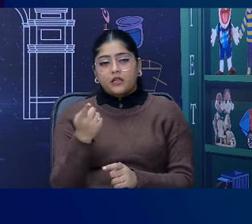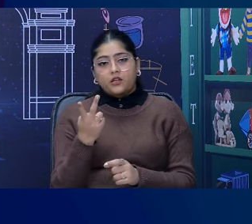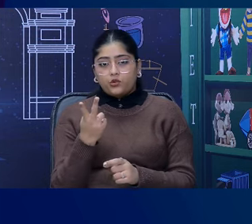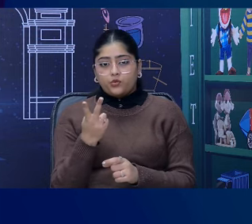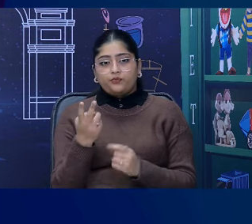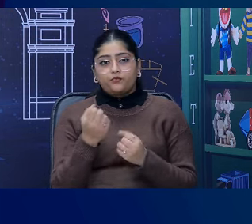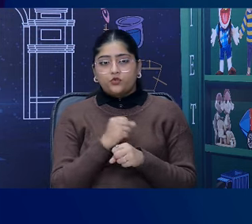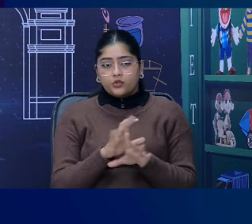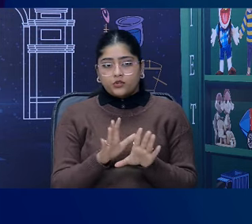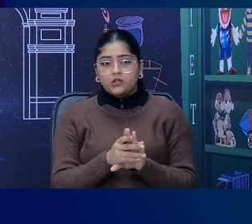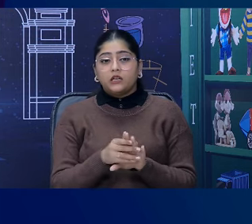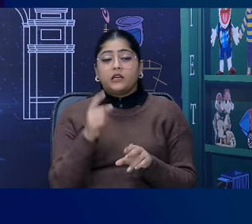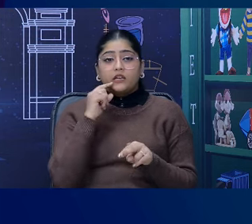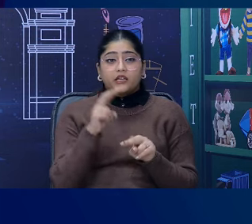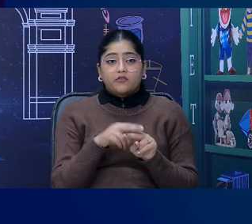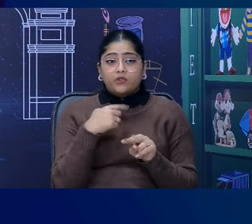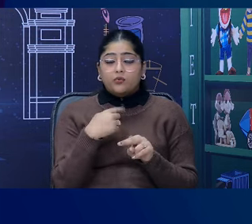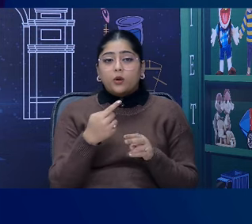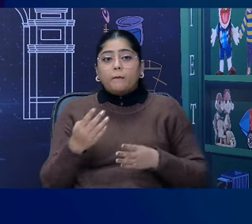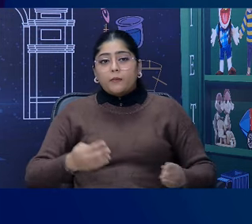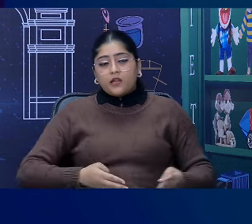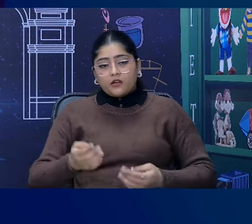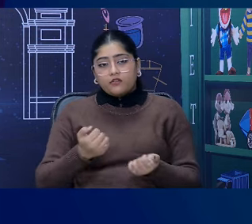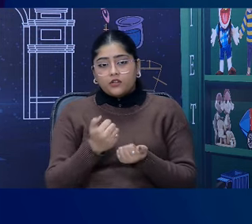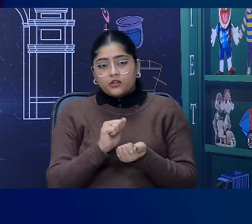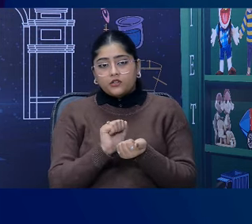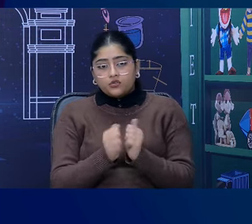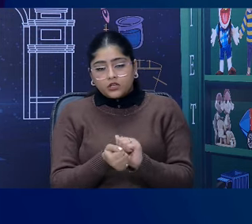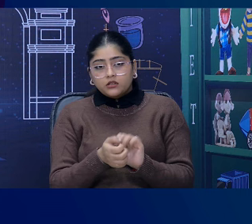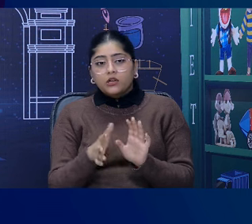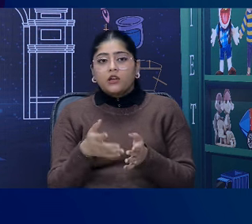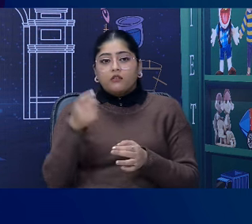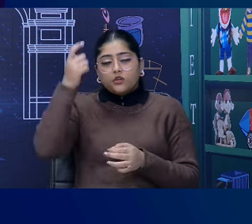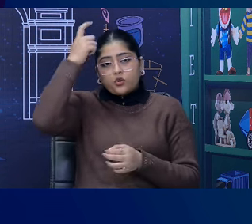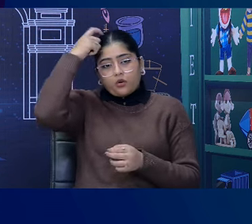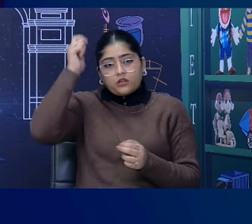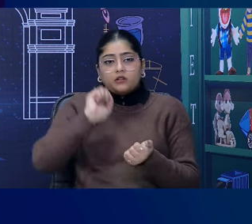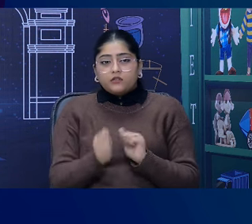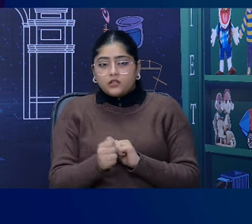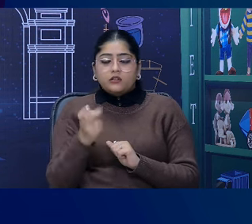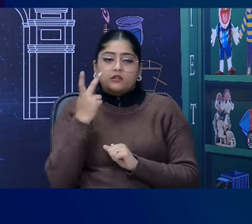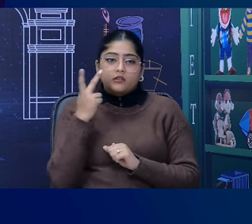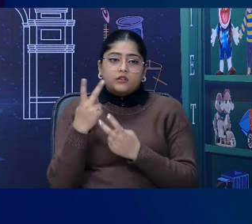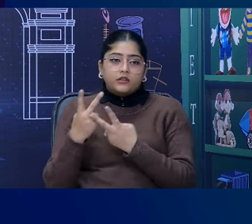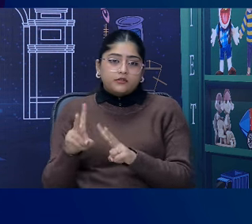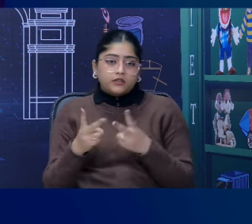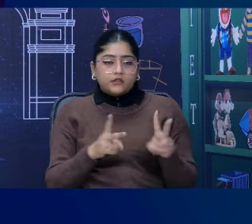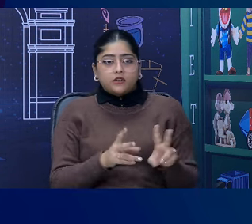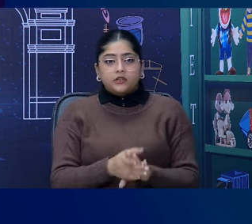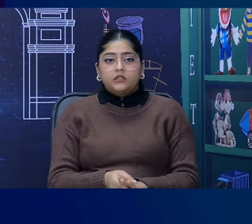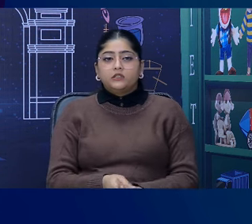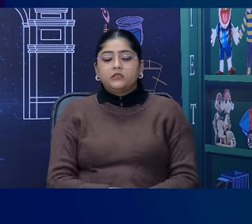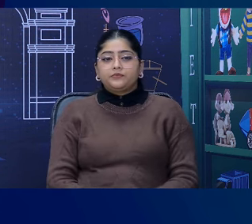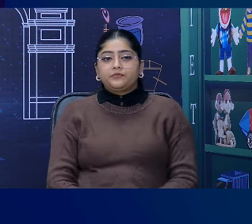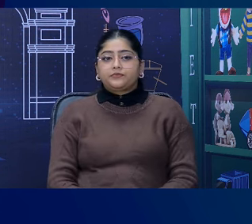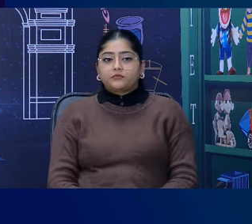बात कर रहे हैं बिहेवियरल या कॉग्निटिव इफेक्ट्स की वो भी है ब देन अगेन वो डिपेंड करता है कि कौन बच्चा किस हिसाब से